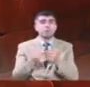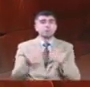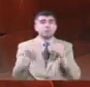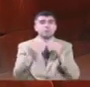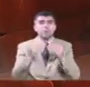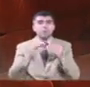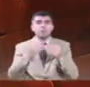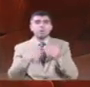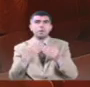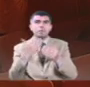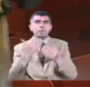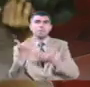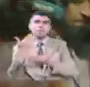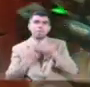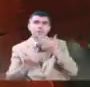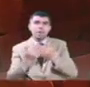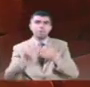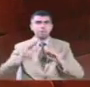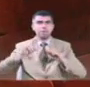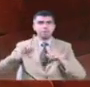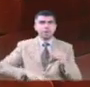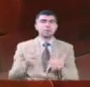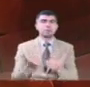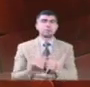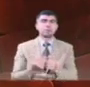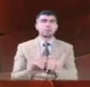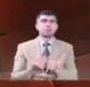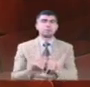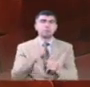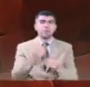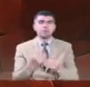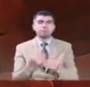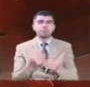المطلوب بالتنفيذ. إذا في